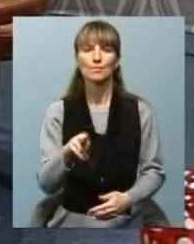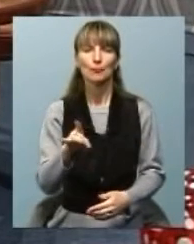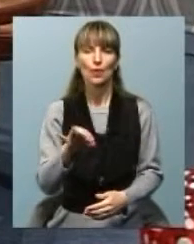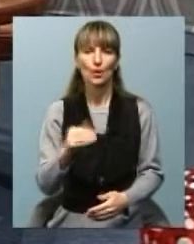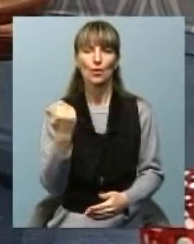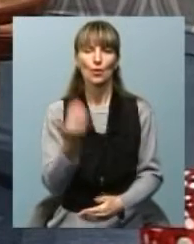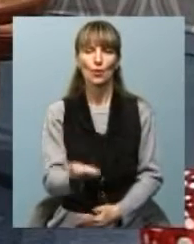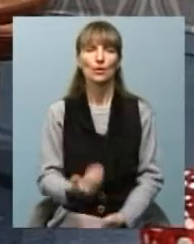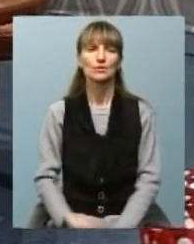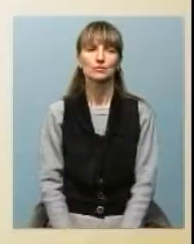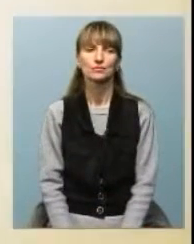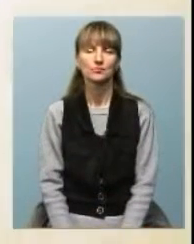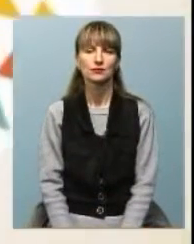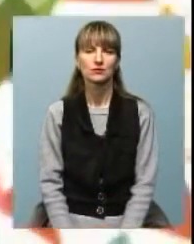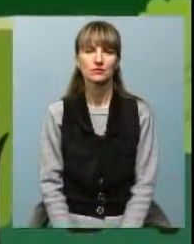нього.